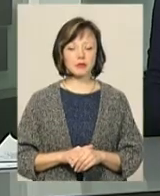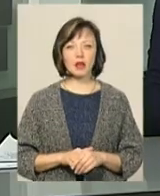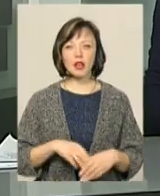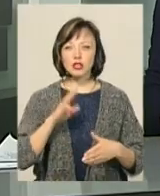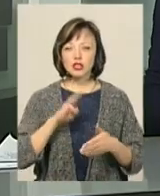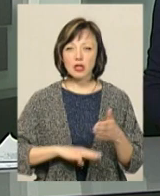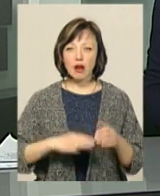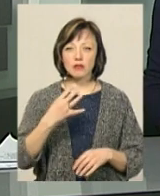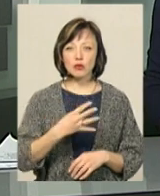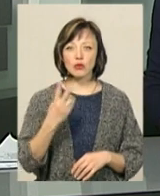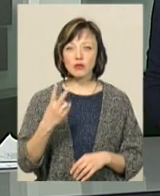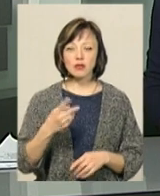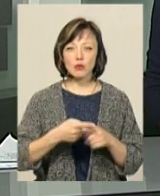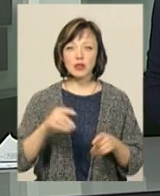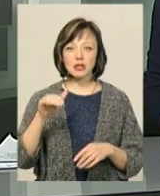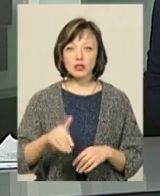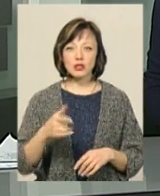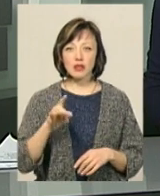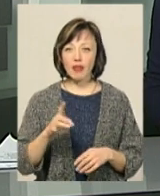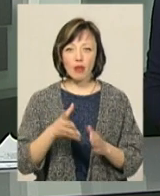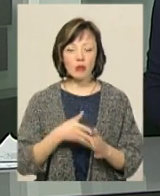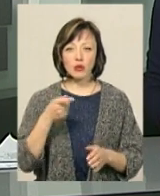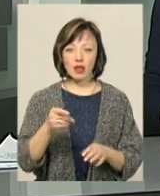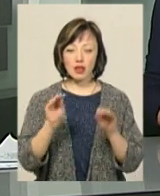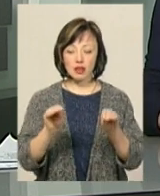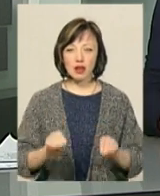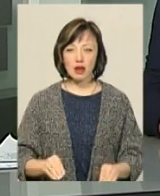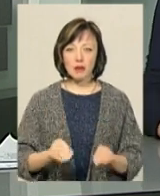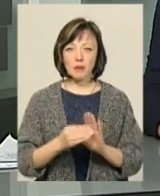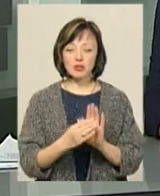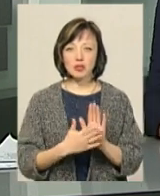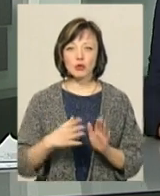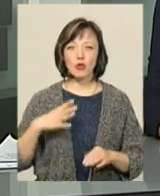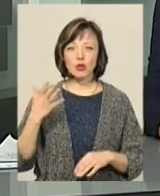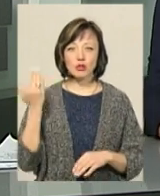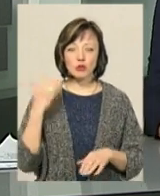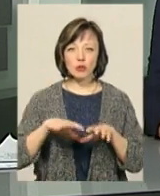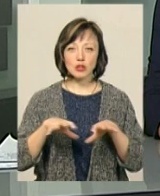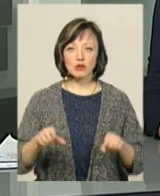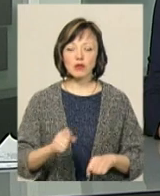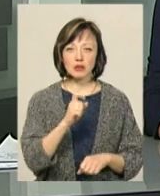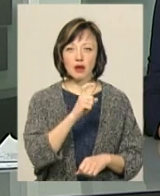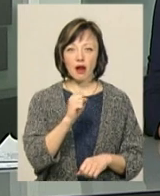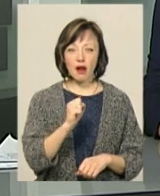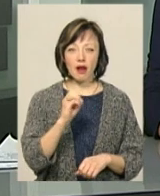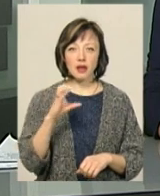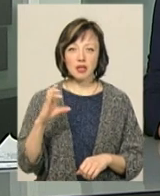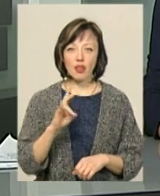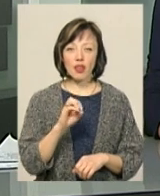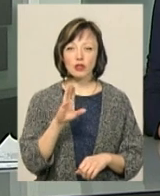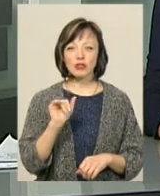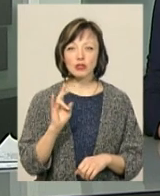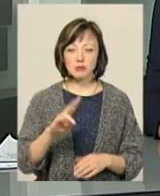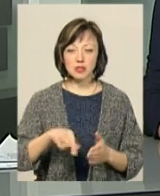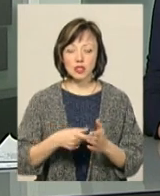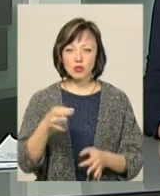Штраф у 42,5 тисячі гривень за неподання декларації призначив колишньому посадовцю ХС Нетішинський міський суд. Крім того,